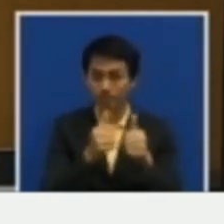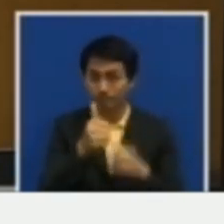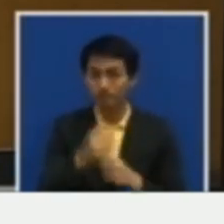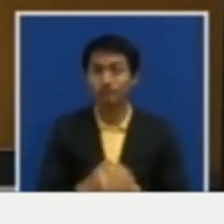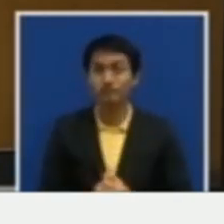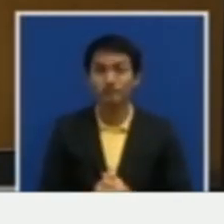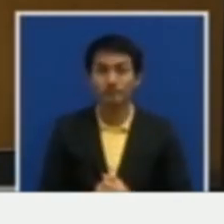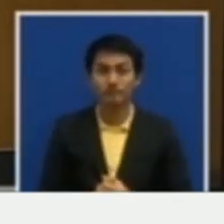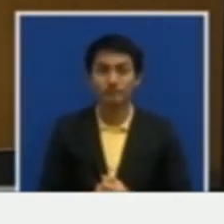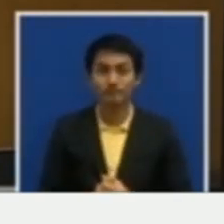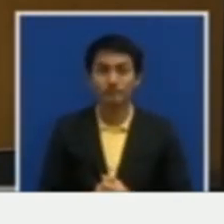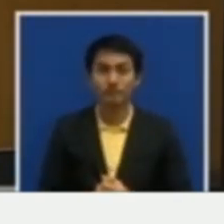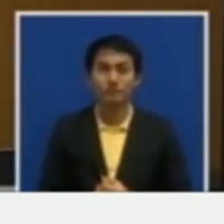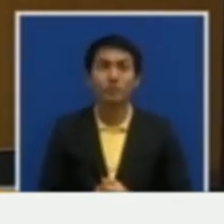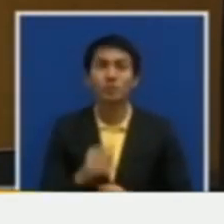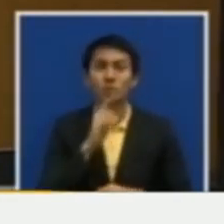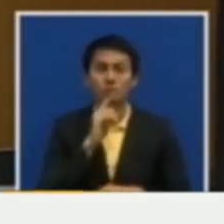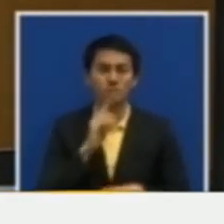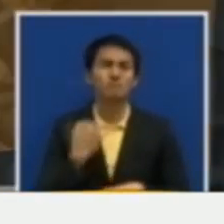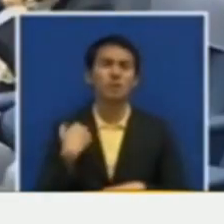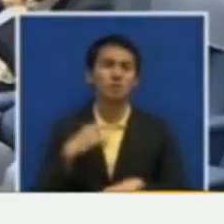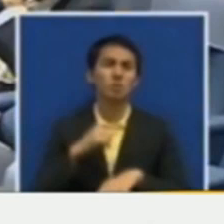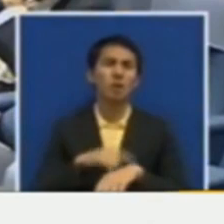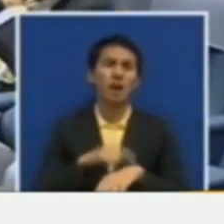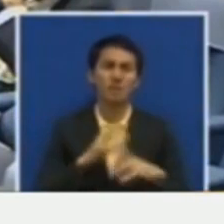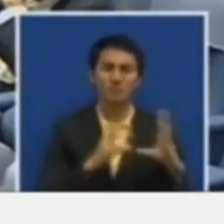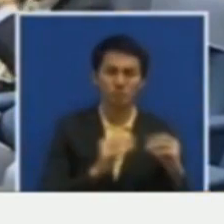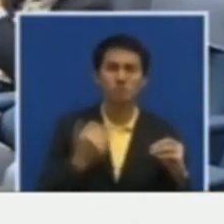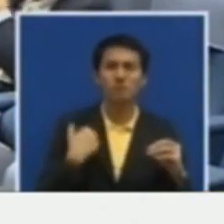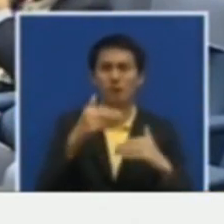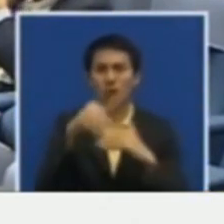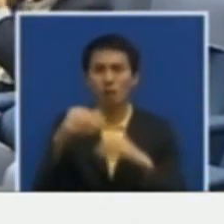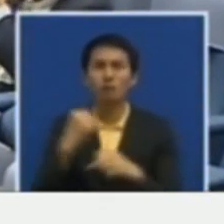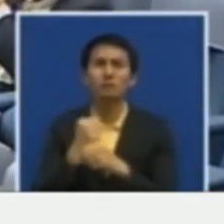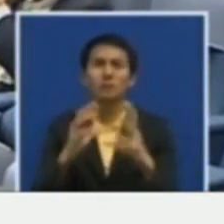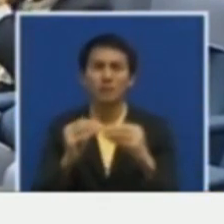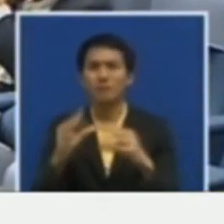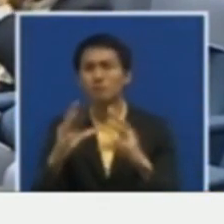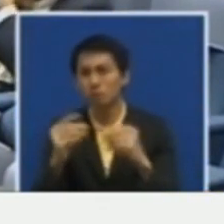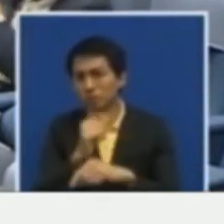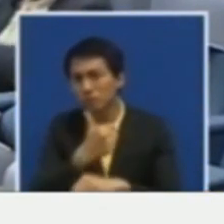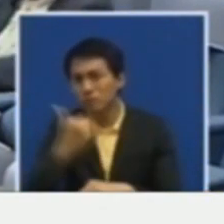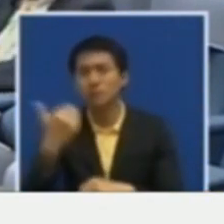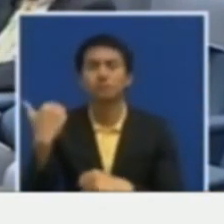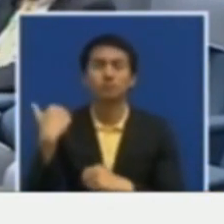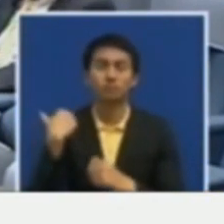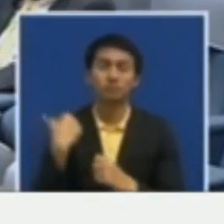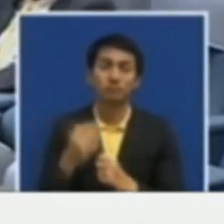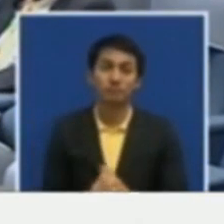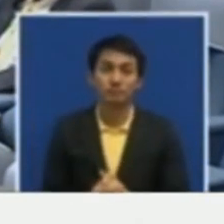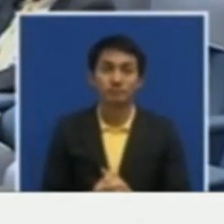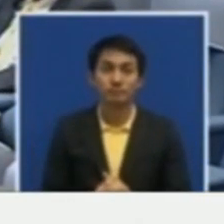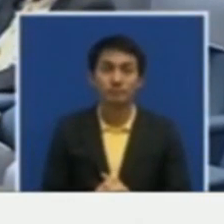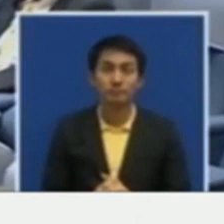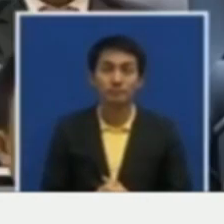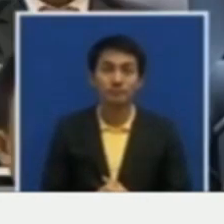อยังเช็คชื่อเลย ทุกคนต้องรู้ตัวเองนะ คือมาขนาดนี้แล้วอายุ60 70กันแล้วนะคะอยากให้